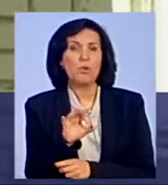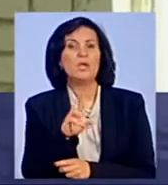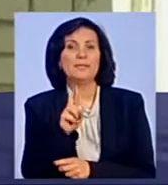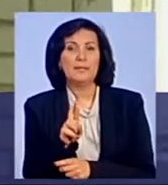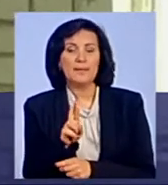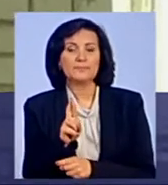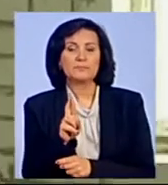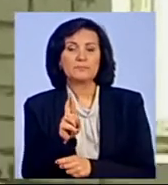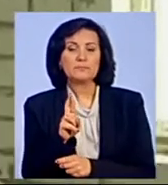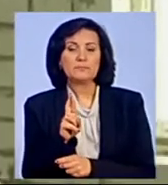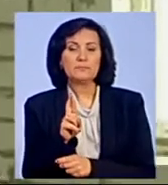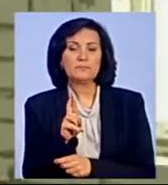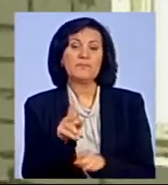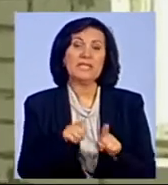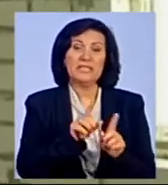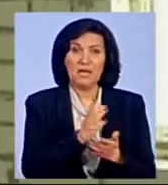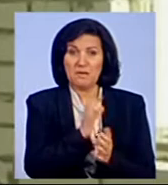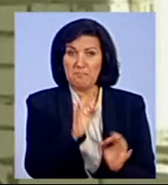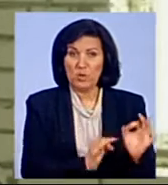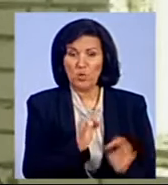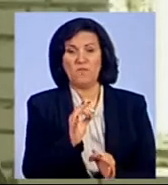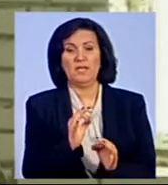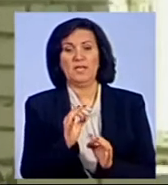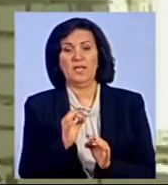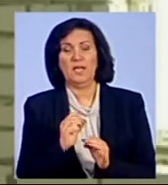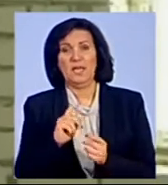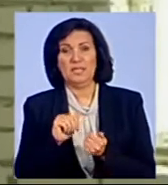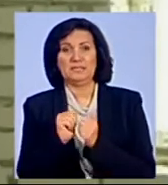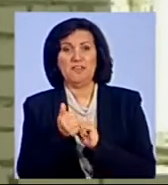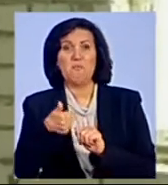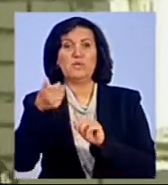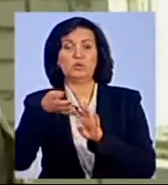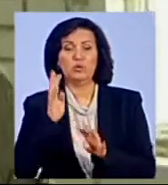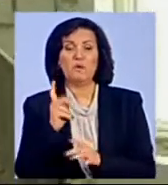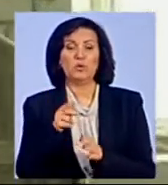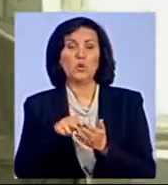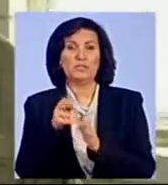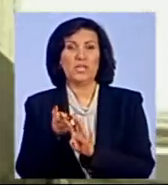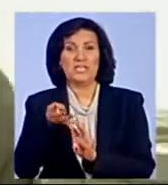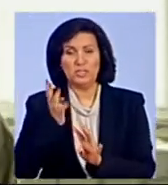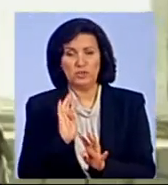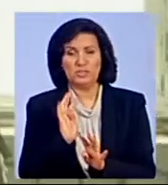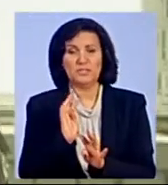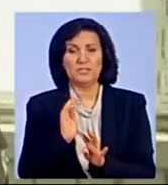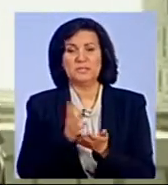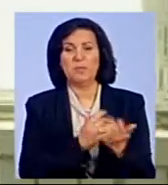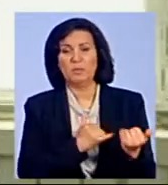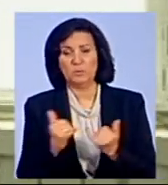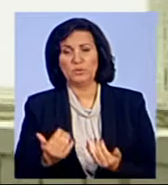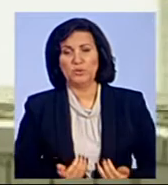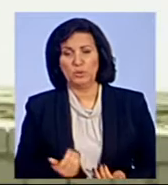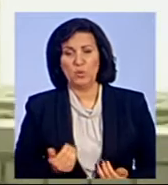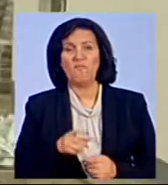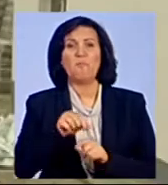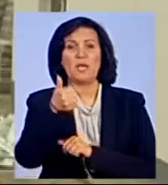я... Ну як, і так пільговик, і став ще першочерговий, тому що ті, хто стоять на черзі, ті забезпечуються житлом